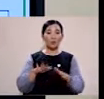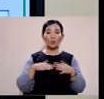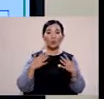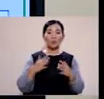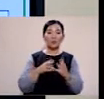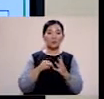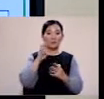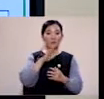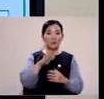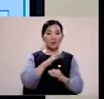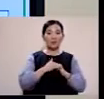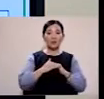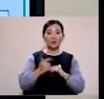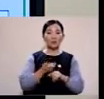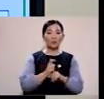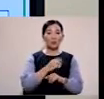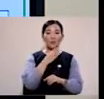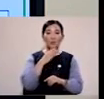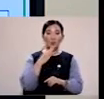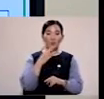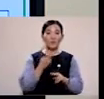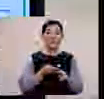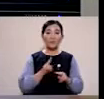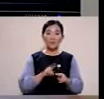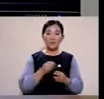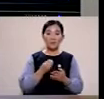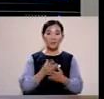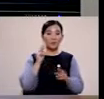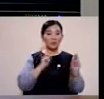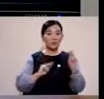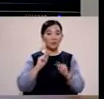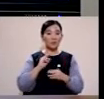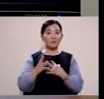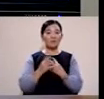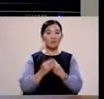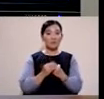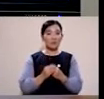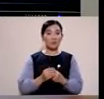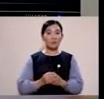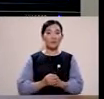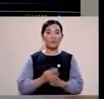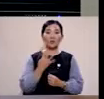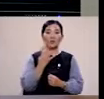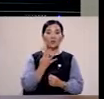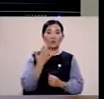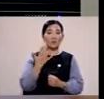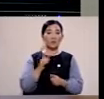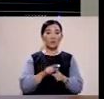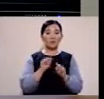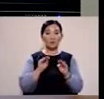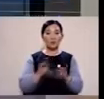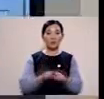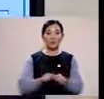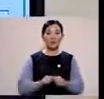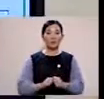O'lkamizda tekisliklar juda ko'p. Mana aziz o'quvchilar, biz siz bilan 4-5 ta gaplar tuzishga